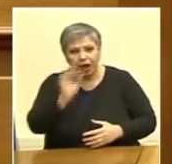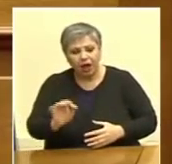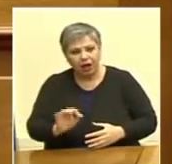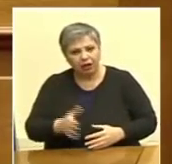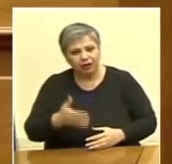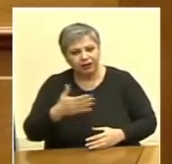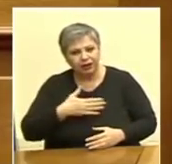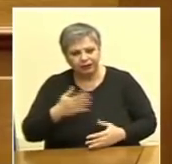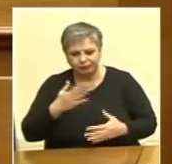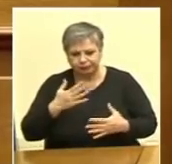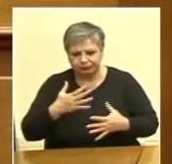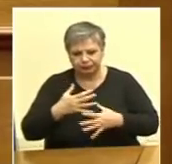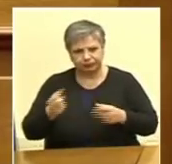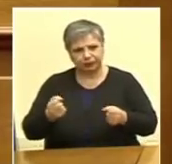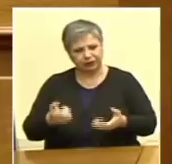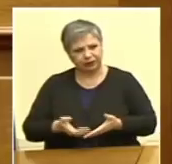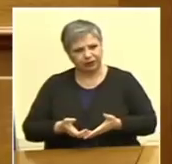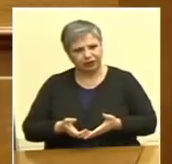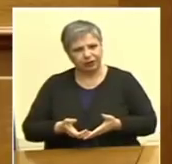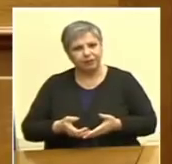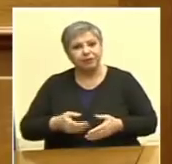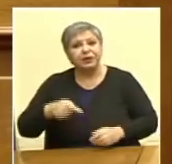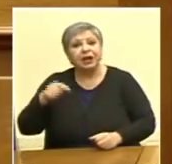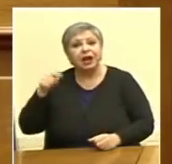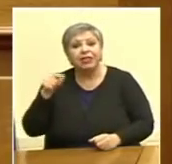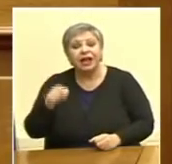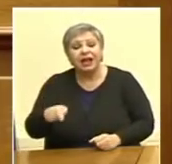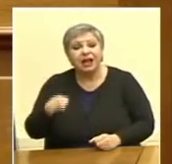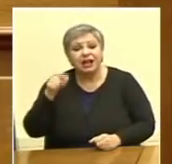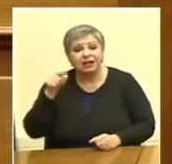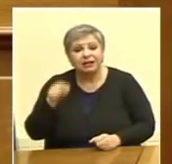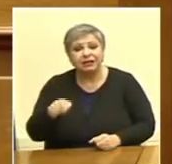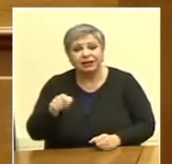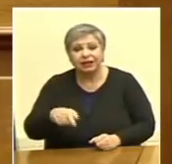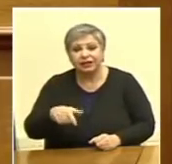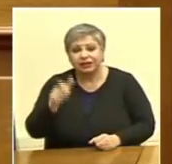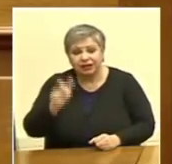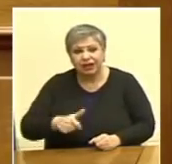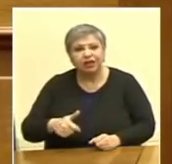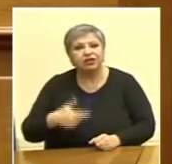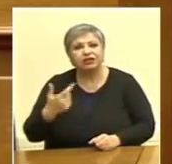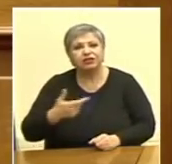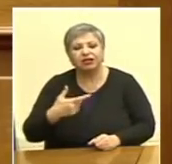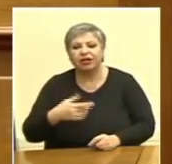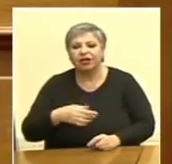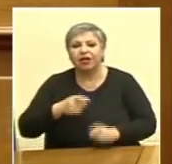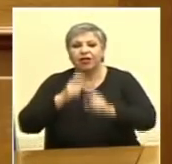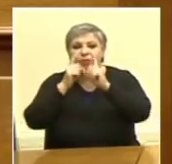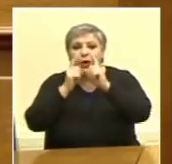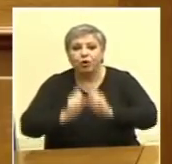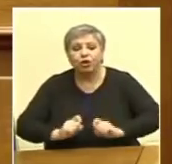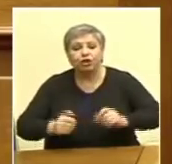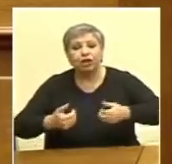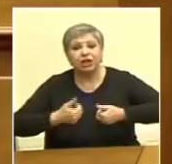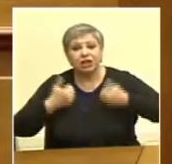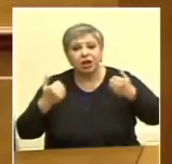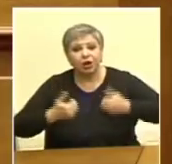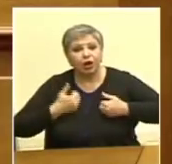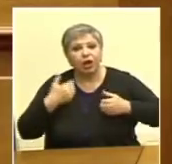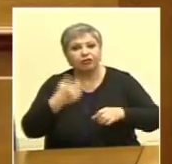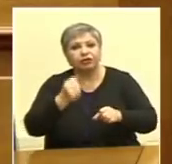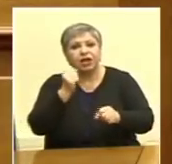παράταξή σας, εσείς, την αναγκάσατε να δουλεύει για χαρτζηλίκια, την αναγκάσατε να δουλεύει